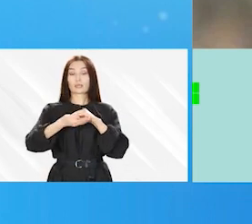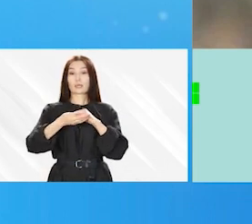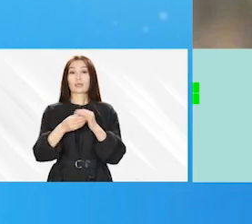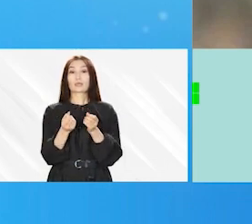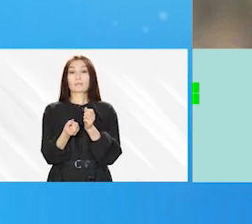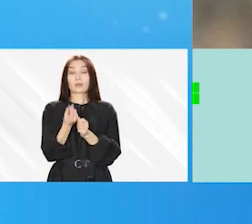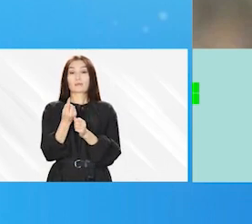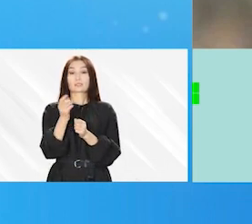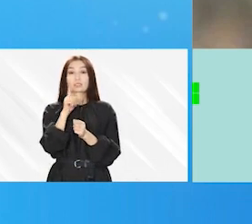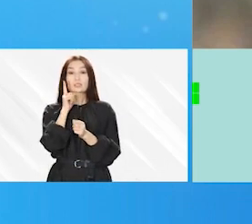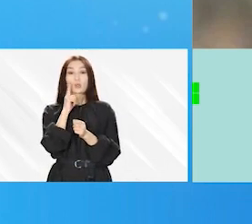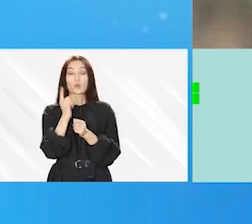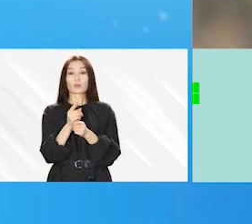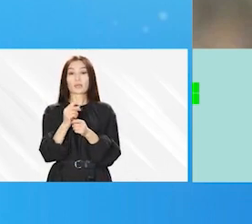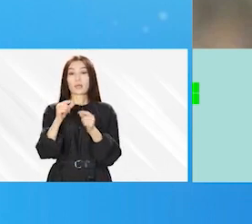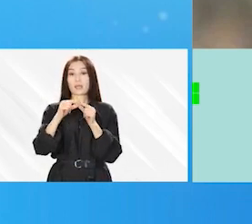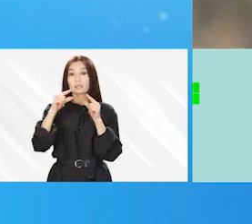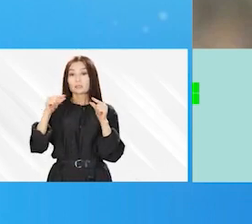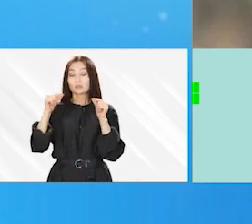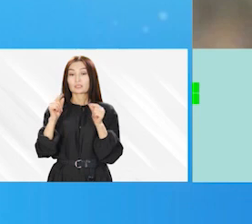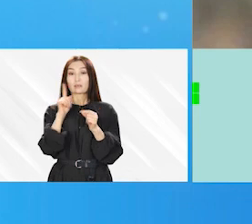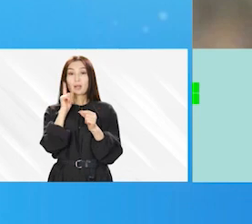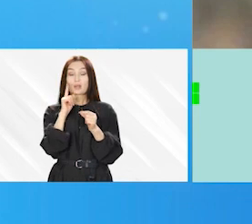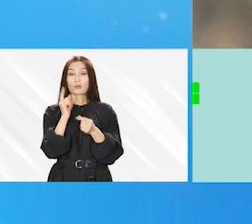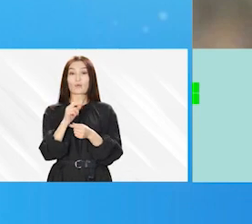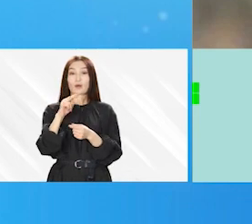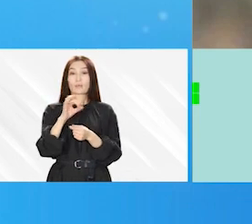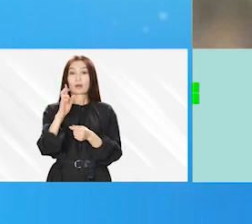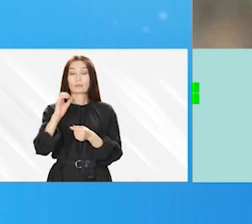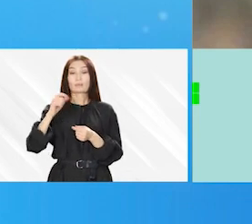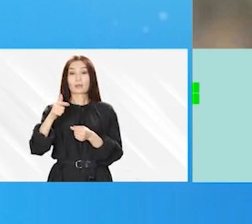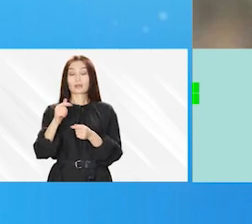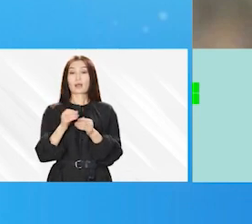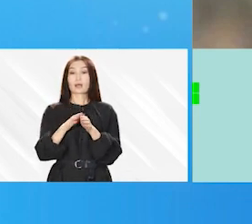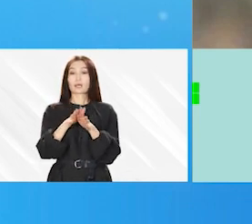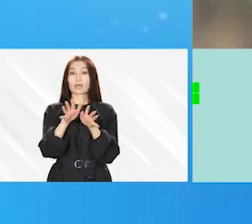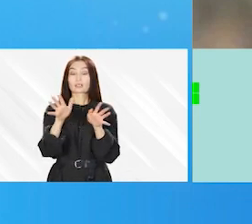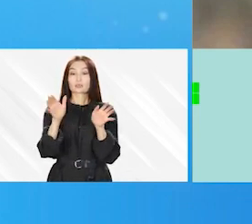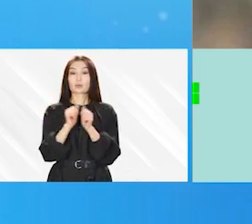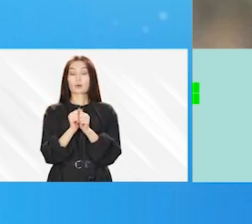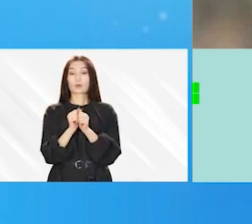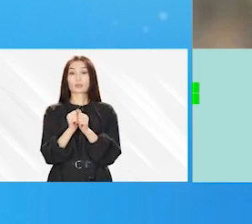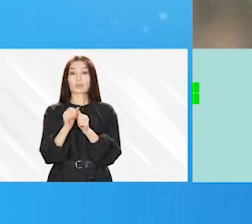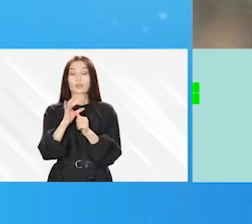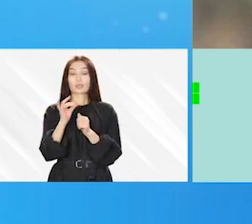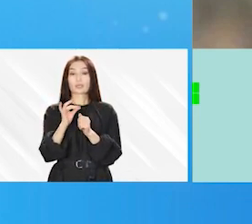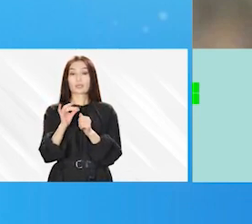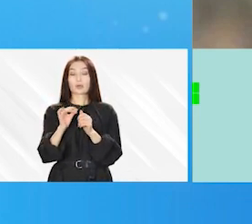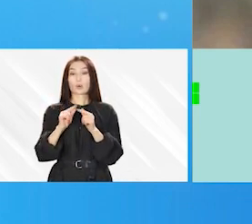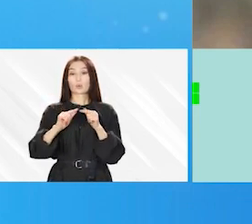зеленые свернутые листочки молодого побег побег растет и междоузлия удлиняются